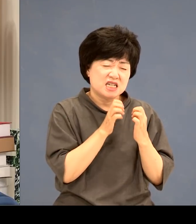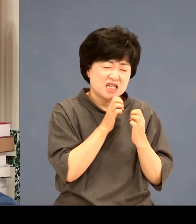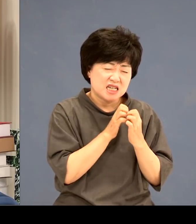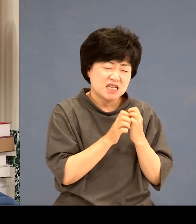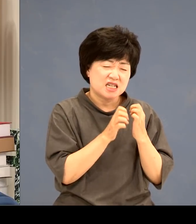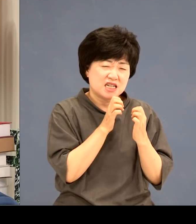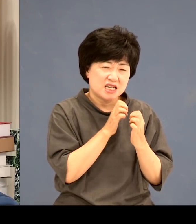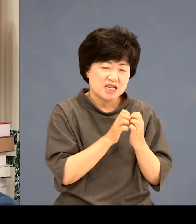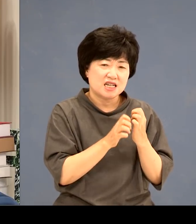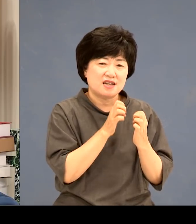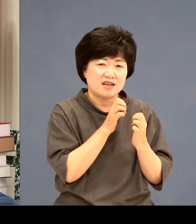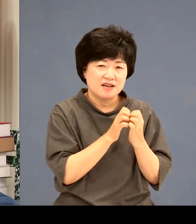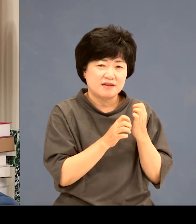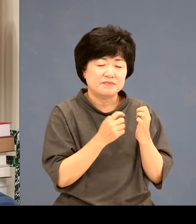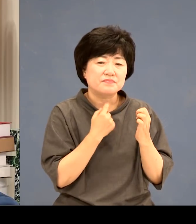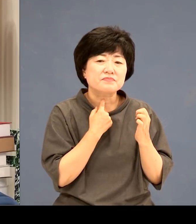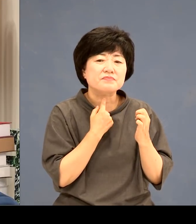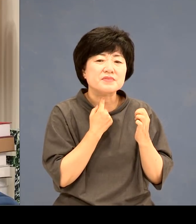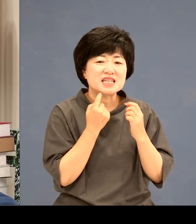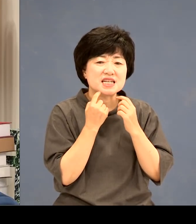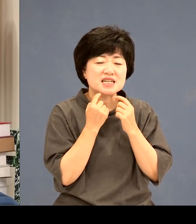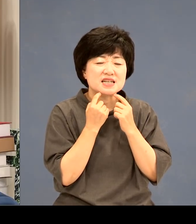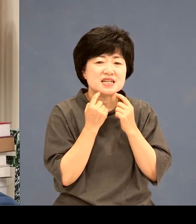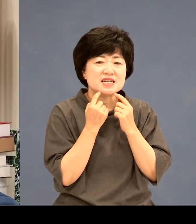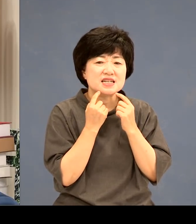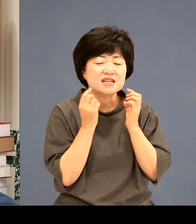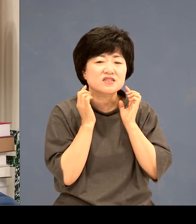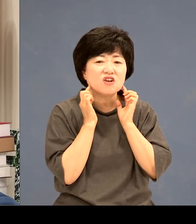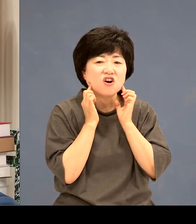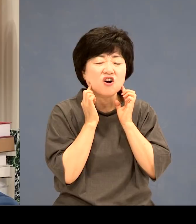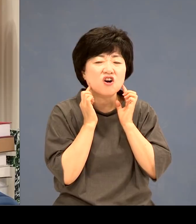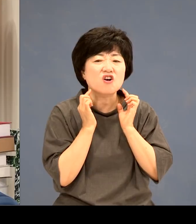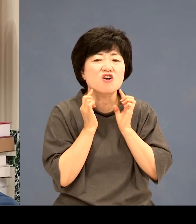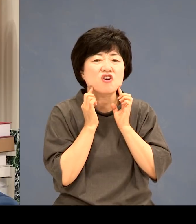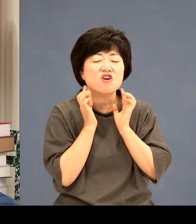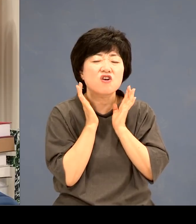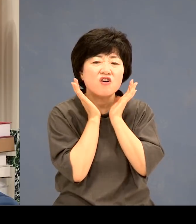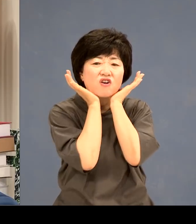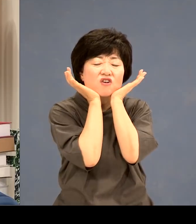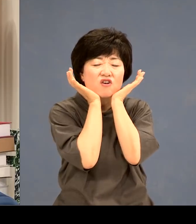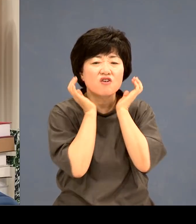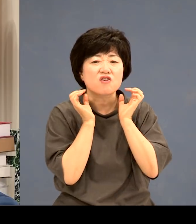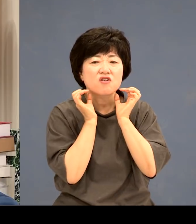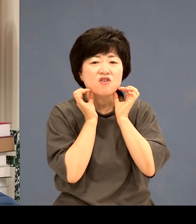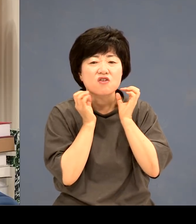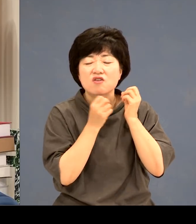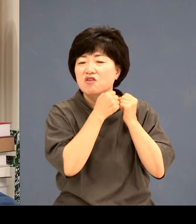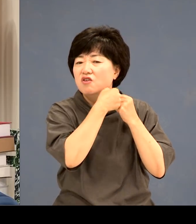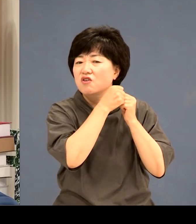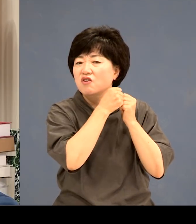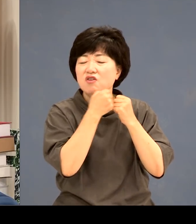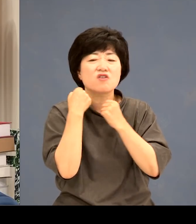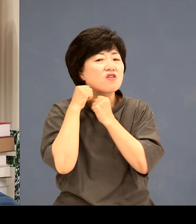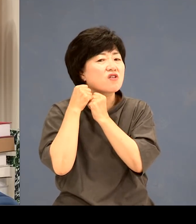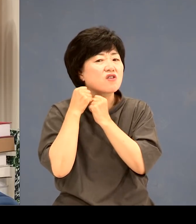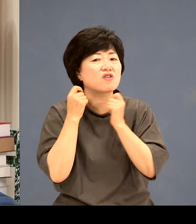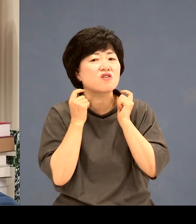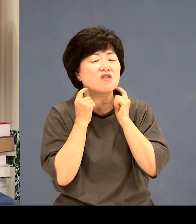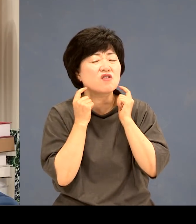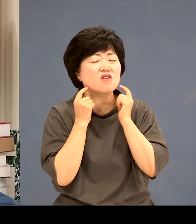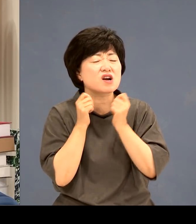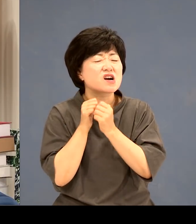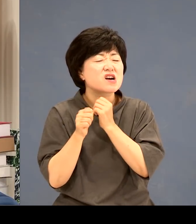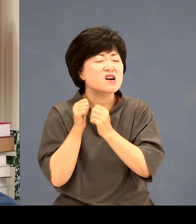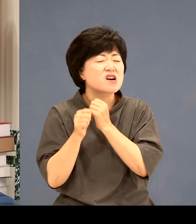밤마다 이를 갈아서 지금은 퇴행성 턱 디스크가 와서 그러니까 양쪽에 이제 턱을 받치는 이렇게 디스크가